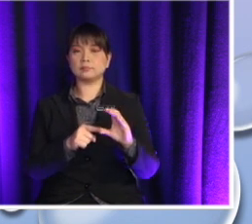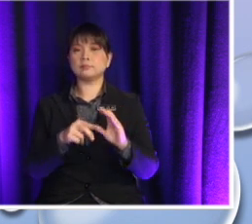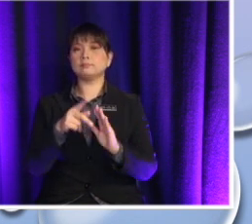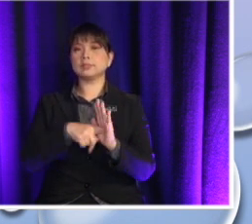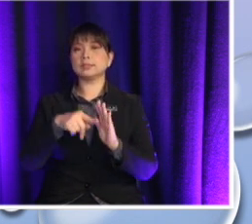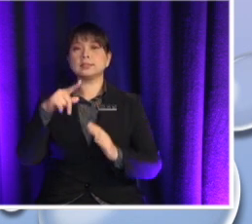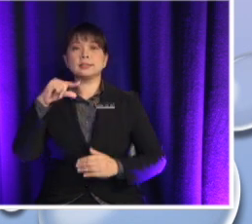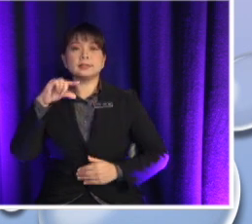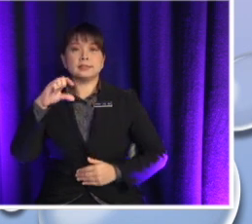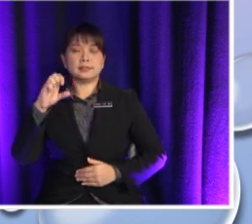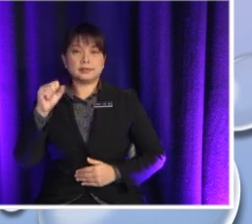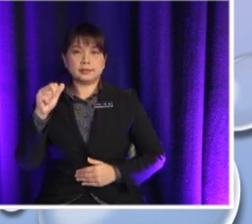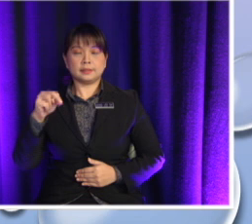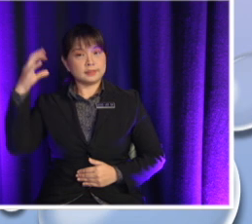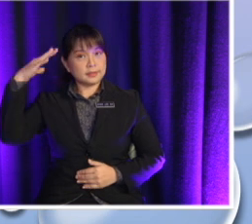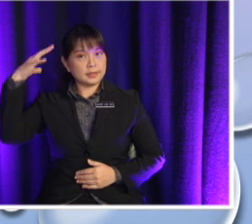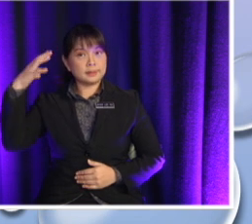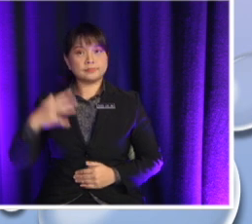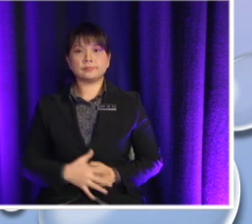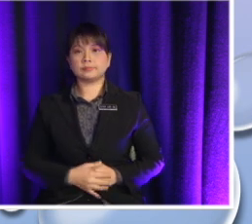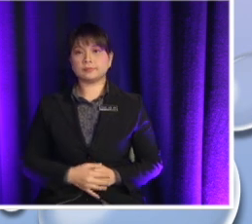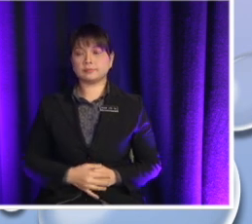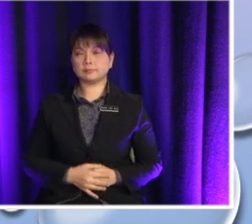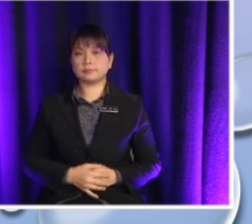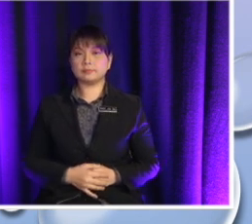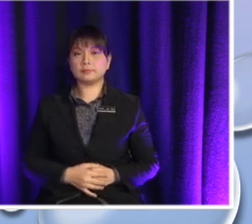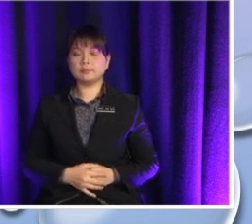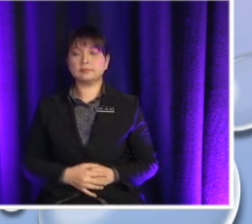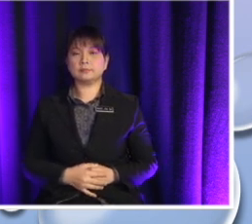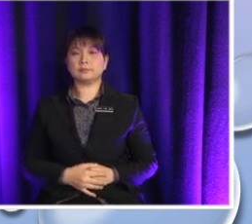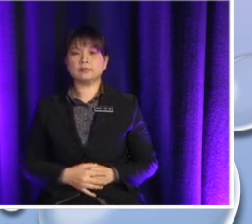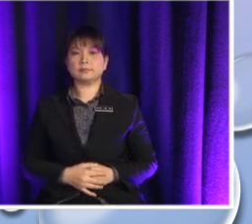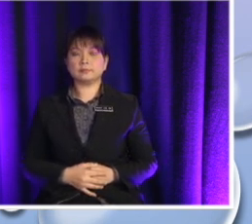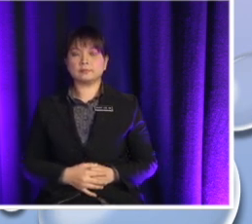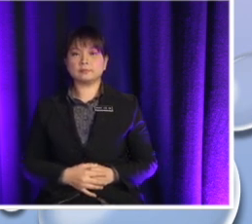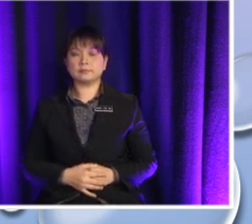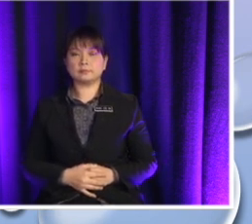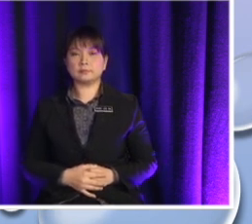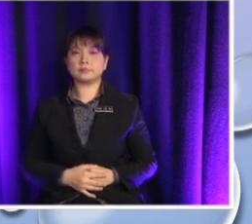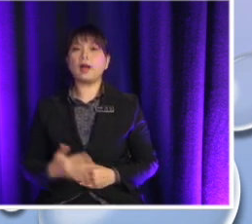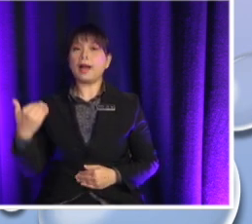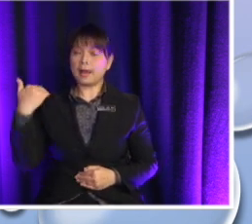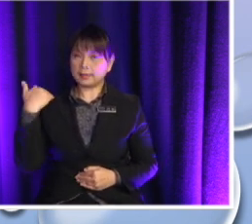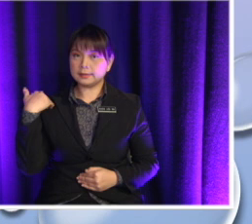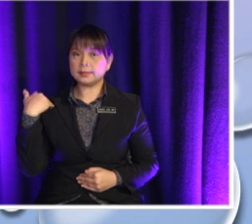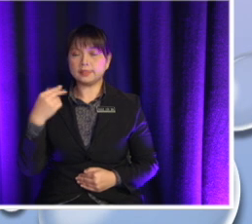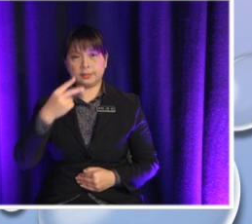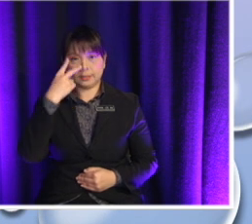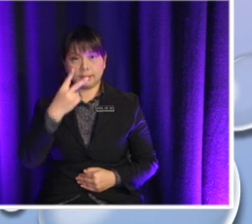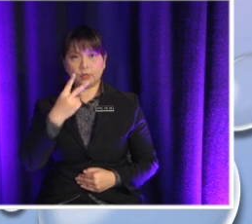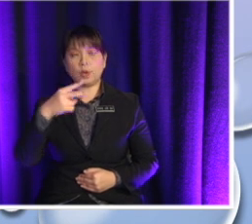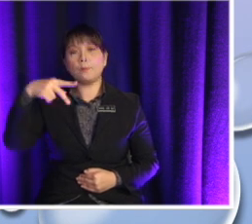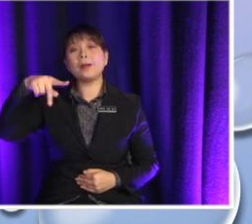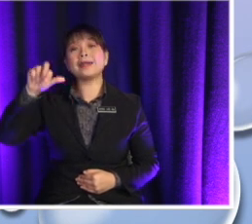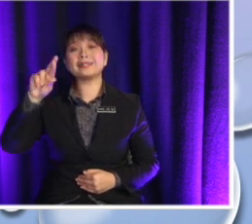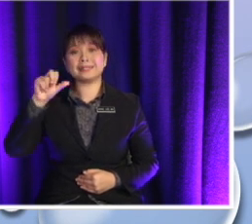litar pengesan cahaya. Dan di sini adalah litar pengesan paras air. Okay, biasanya kita letak pada tangki untuk kita nak mengetahui